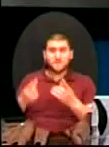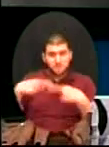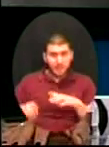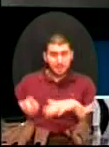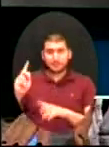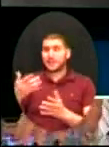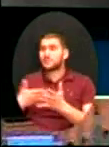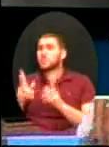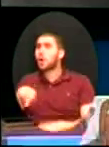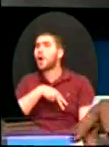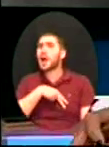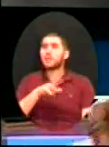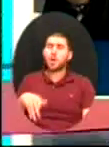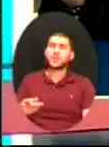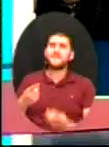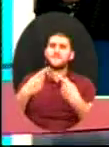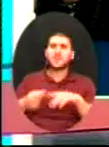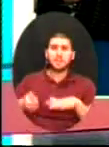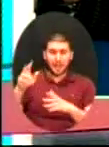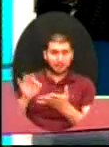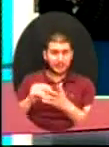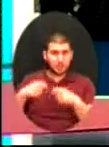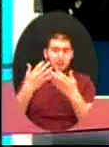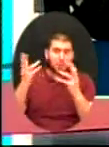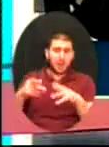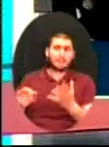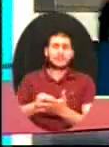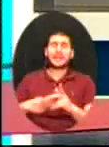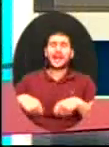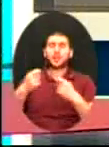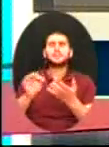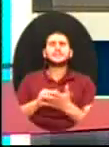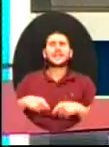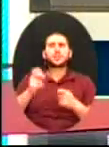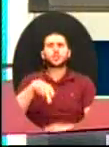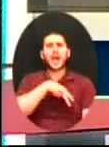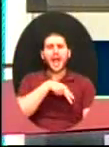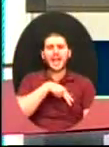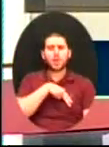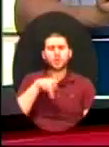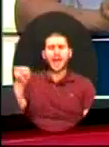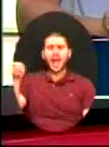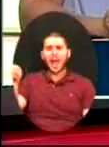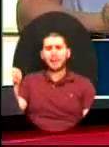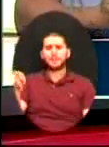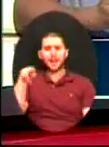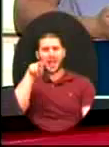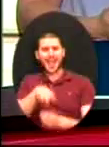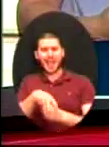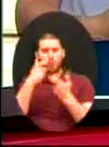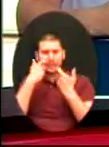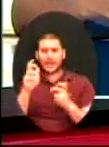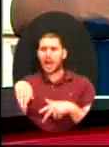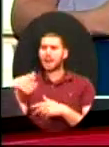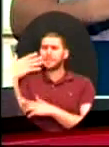עוד אחראים מעבר לוועד המנהל, גם במשרד החינוך. בוודאי, גם במשרד החינוך יש אחריות שילוחית. הרי הם הגורם הרגולטורי